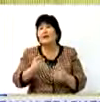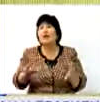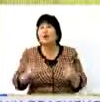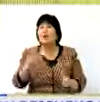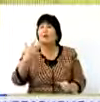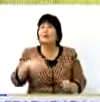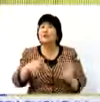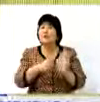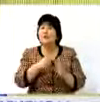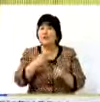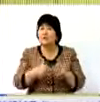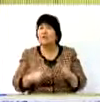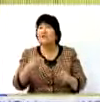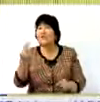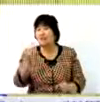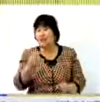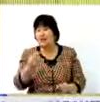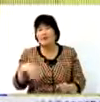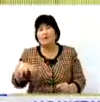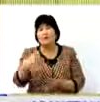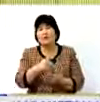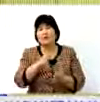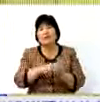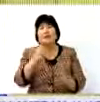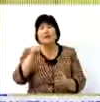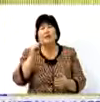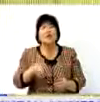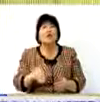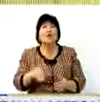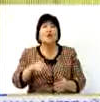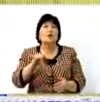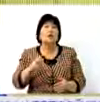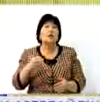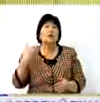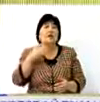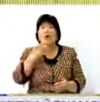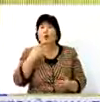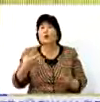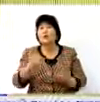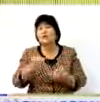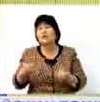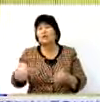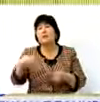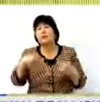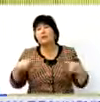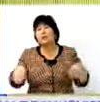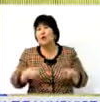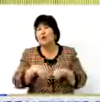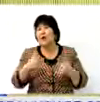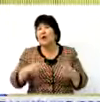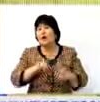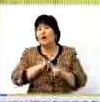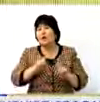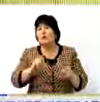по 58,5 центнеров. Всего собрано 81 тысяча тонн риса. Хороший урожай собран и по всем другим культурам. Особо